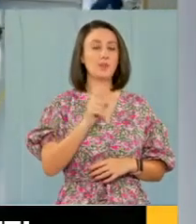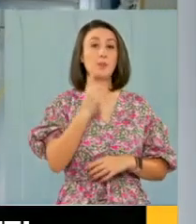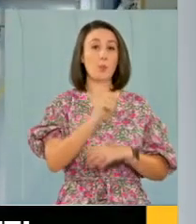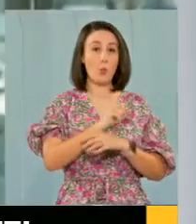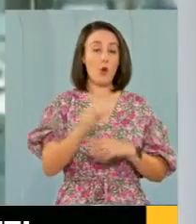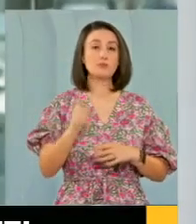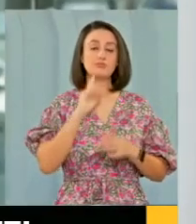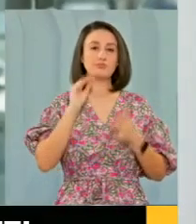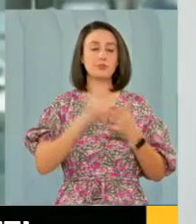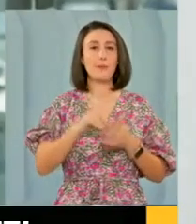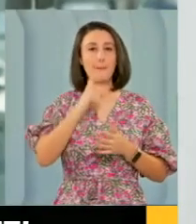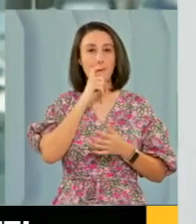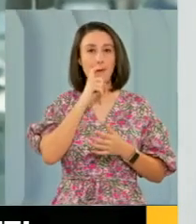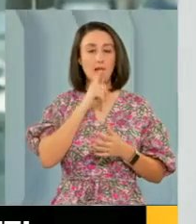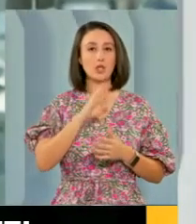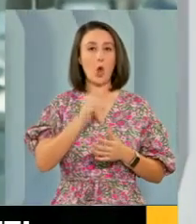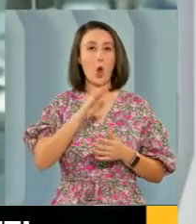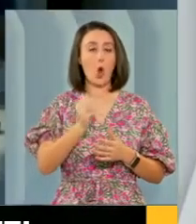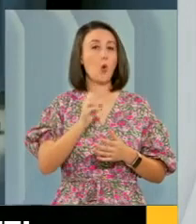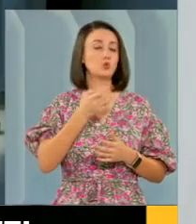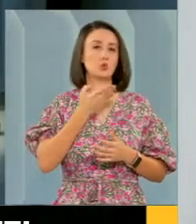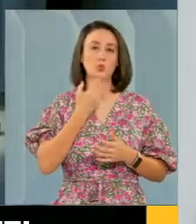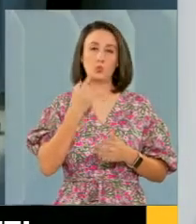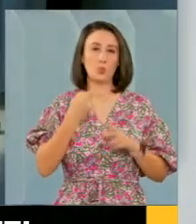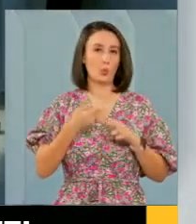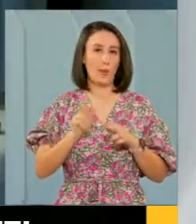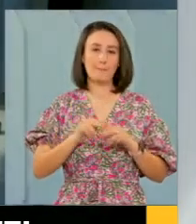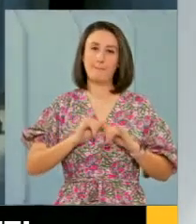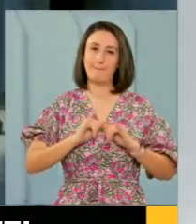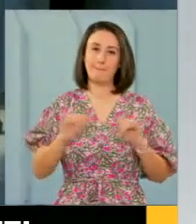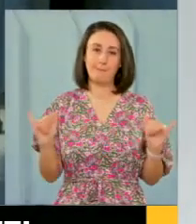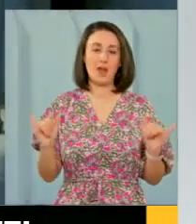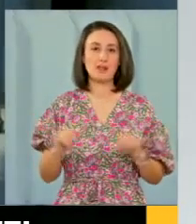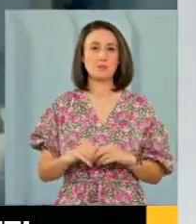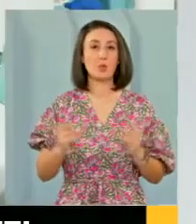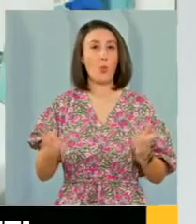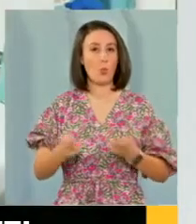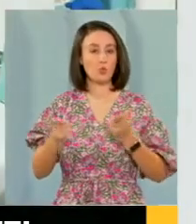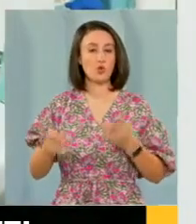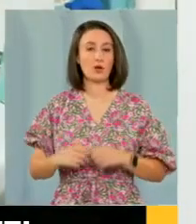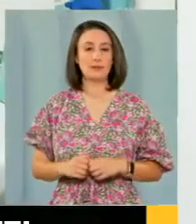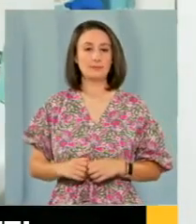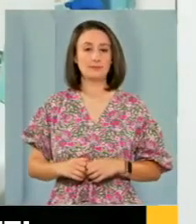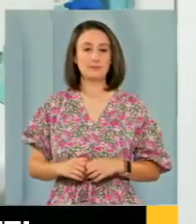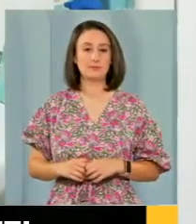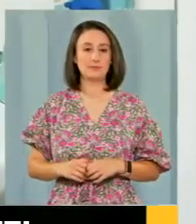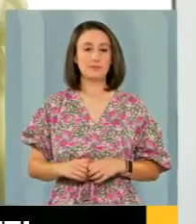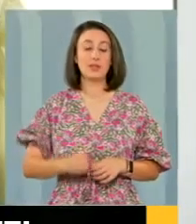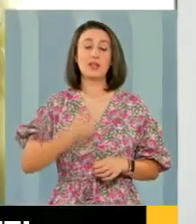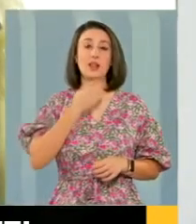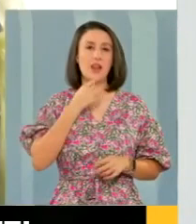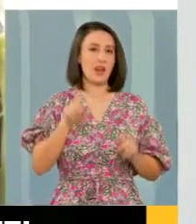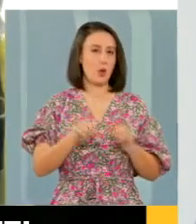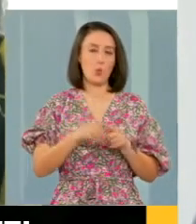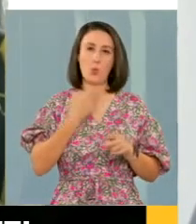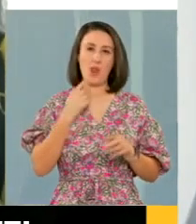fost diagnosticat la un băiețel din Congo, nu este nici atât de contagioasă, nu se transmite ușor, atât de ușor că zicem coronavirusul, ci trebuie